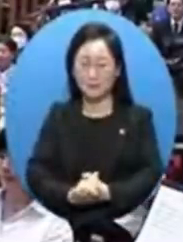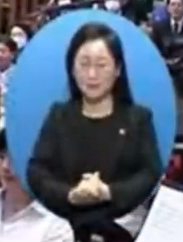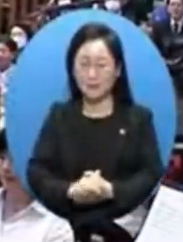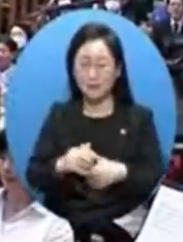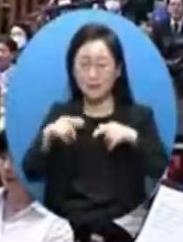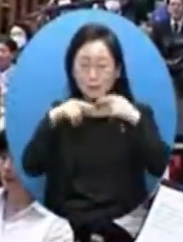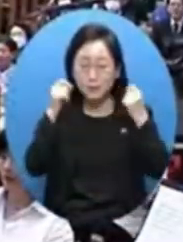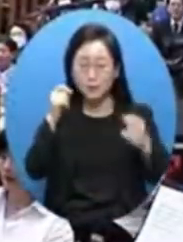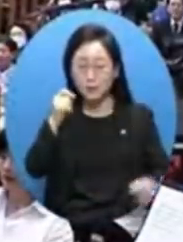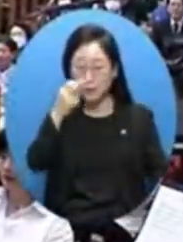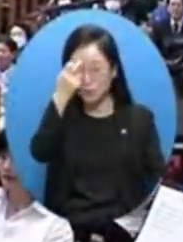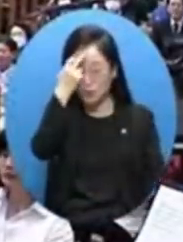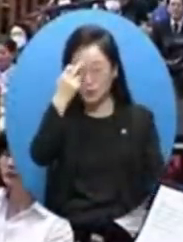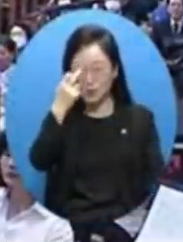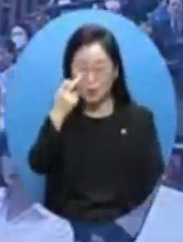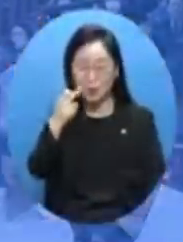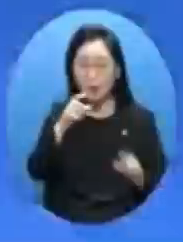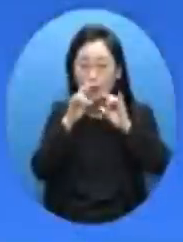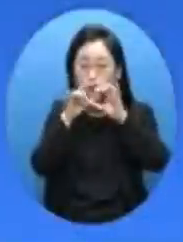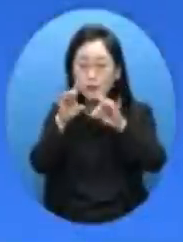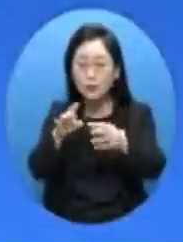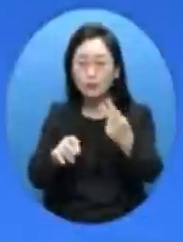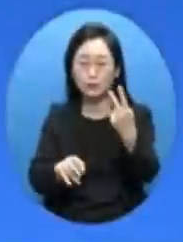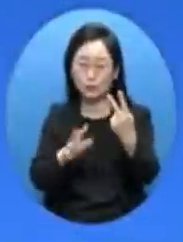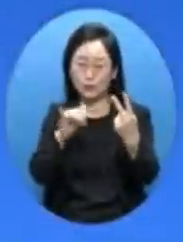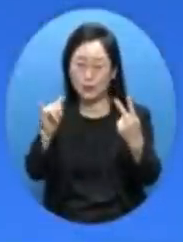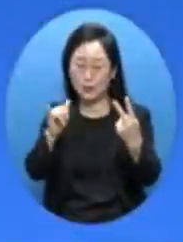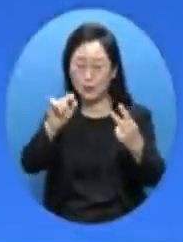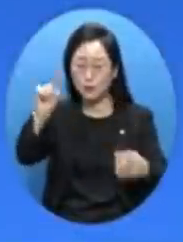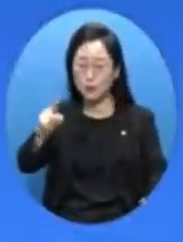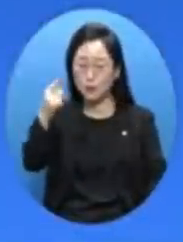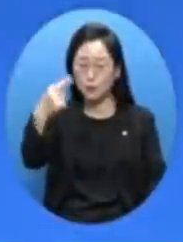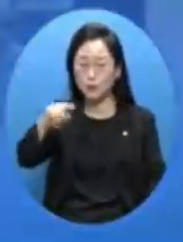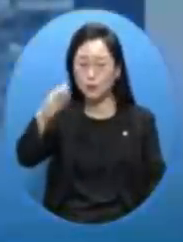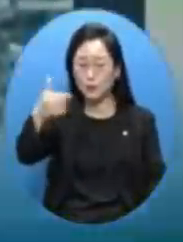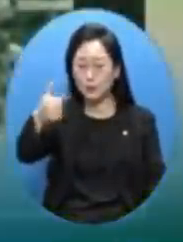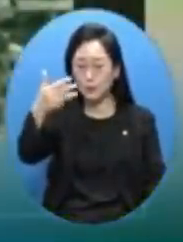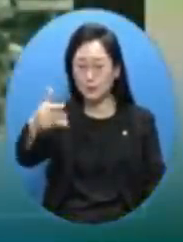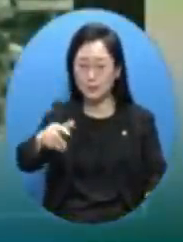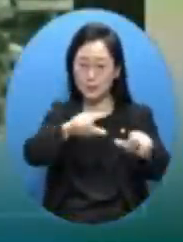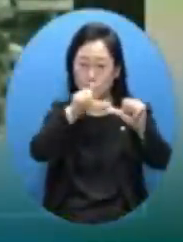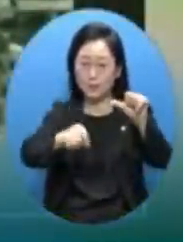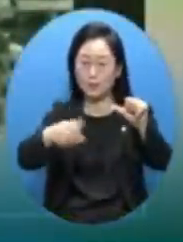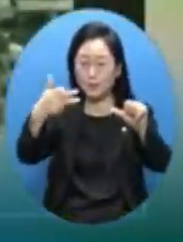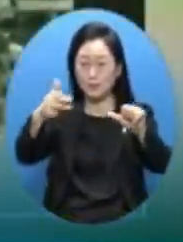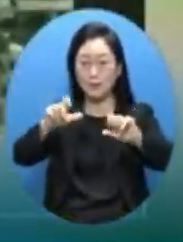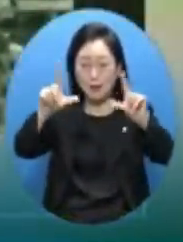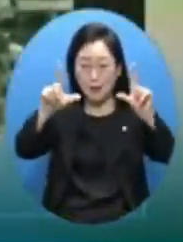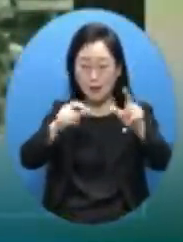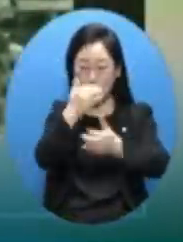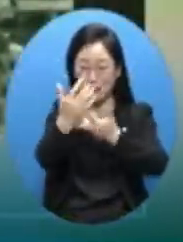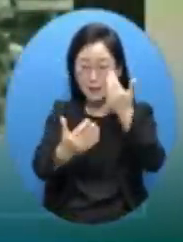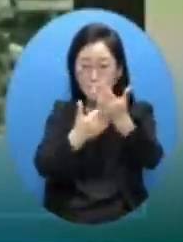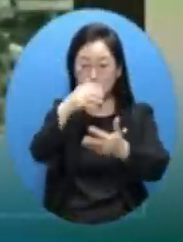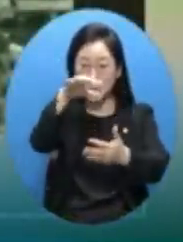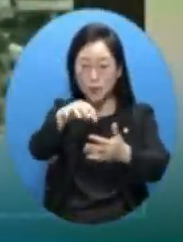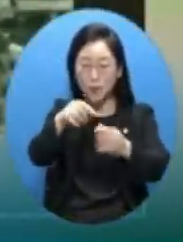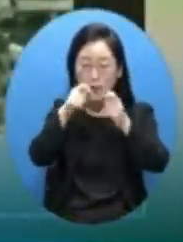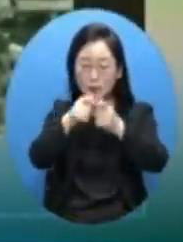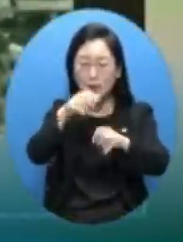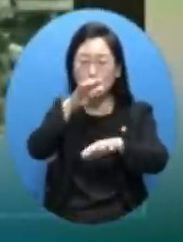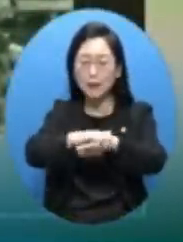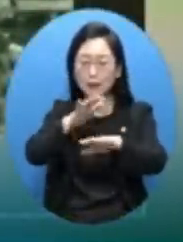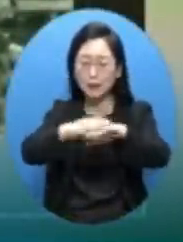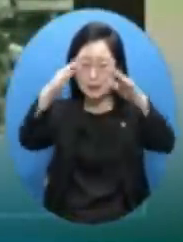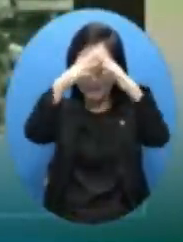조용기, 최서실 두 분의 전사님에 의해서 1958년 5월 18일 대동 깨밭